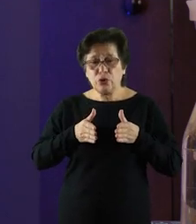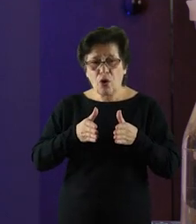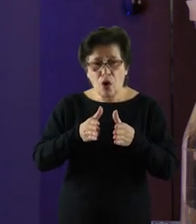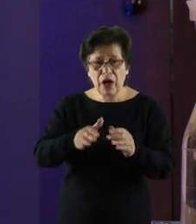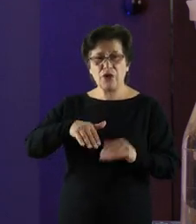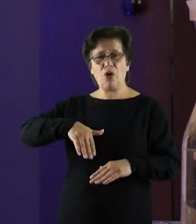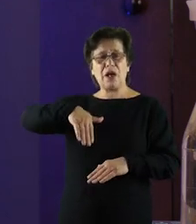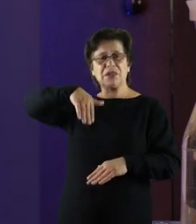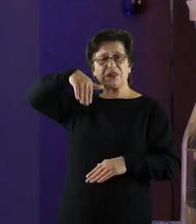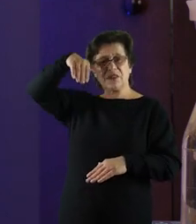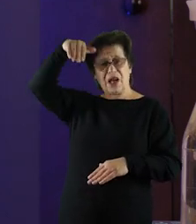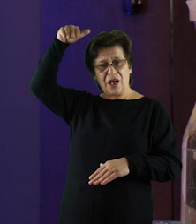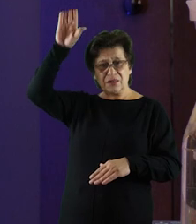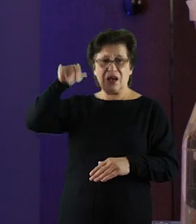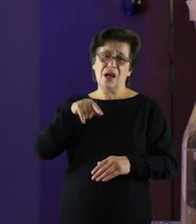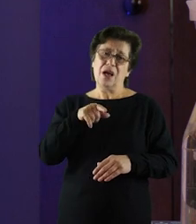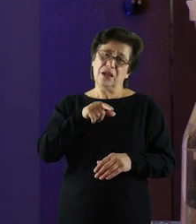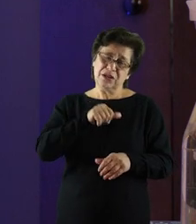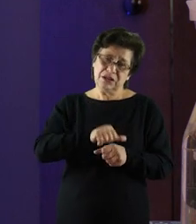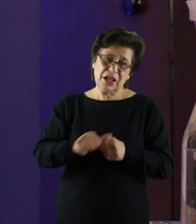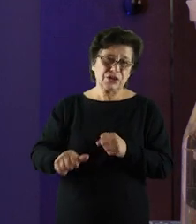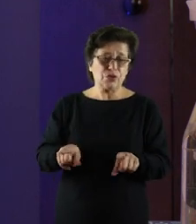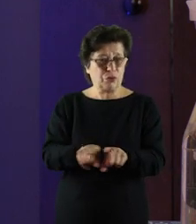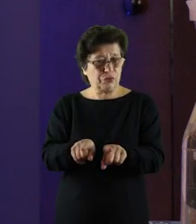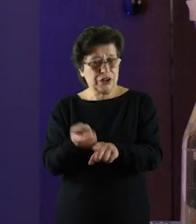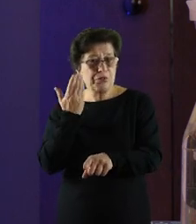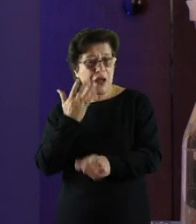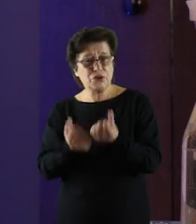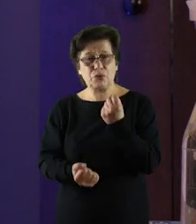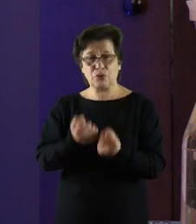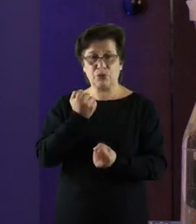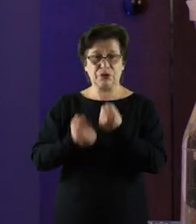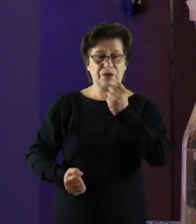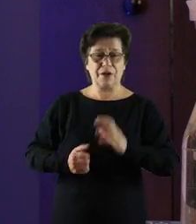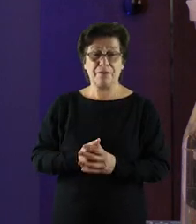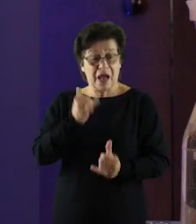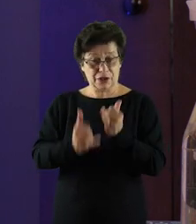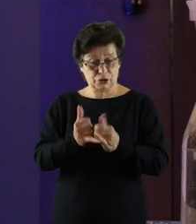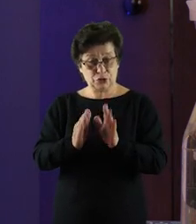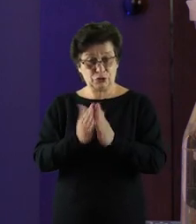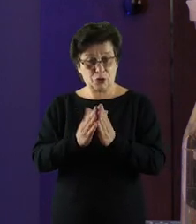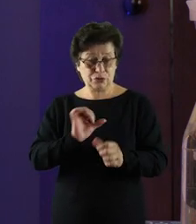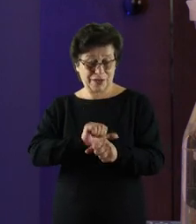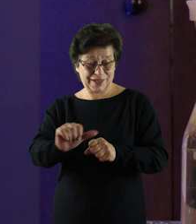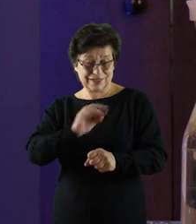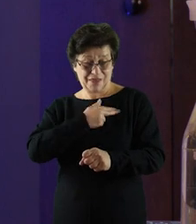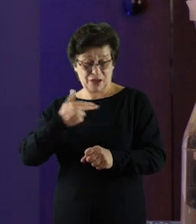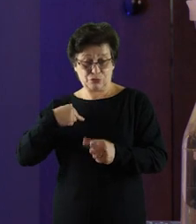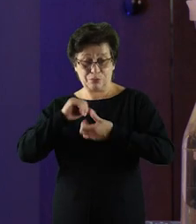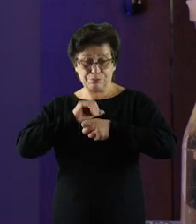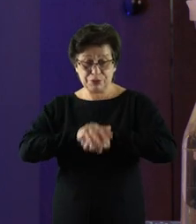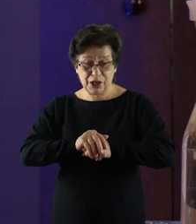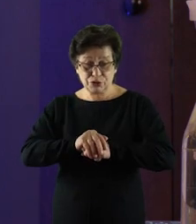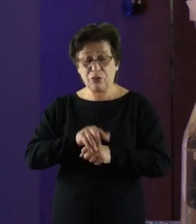takiej dorosłości, która jest też bardzo trudna. Ale jeżeli książka jest naszą przyjaciółką, to w niej znajdziecie